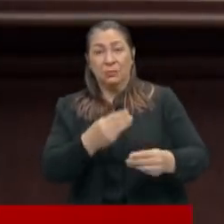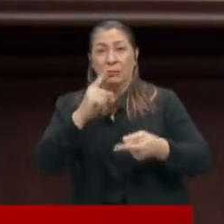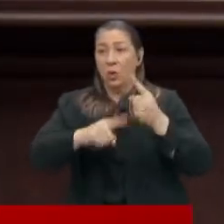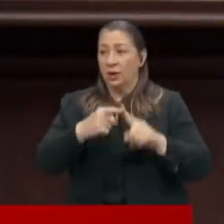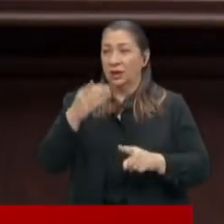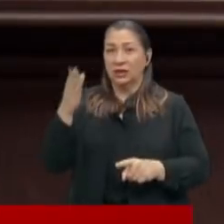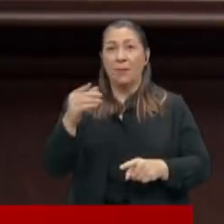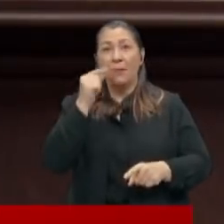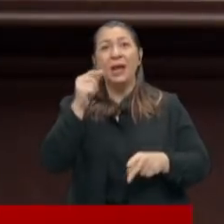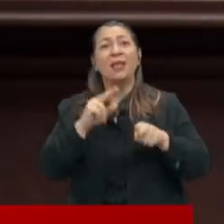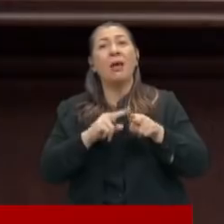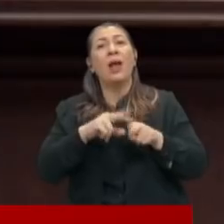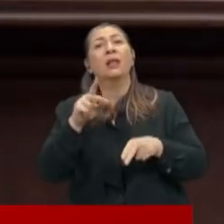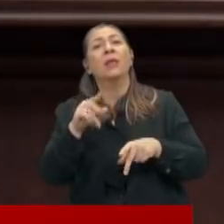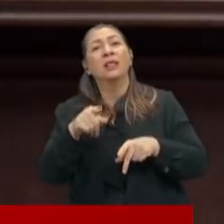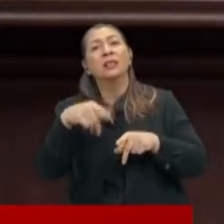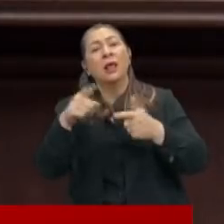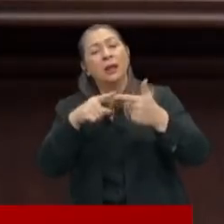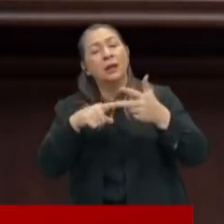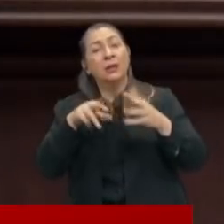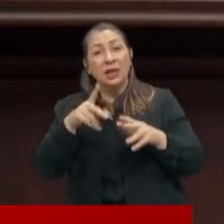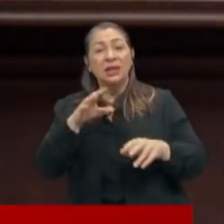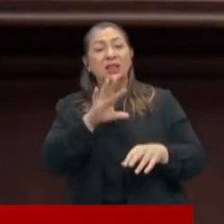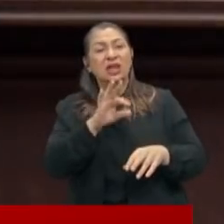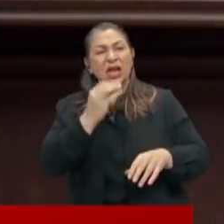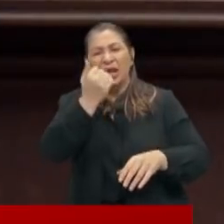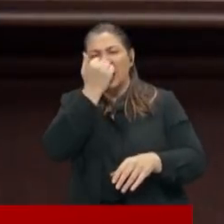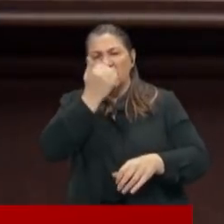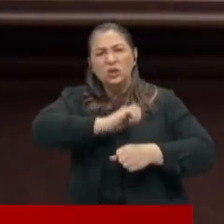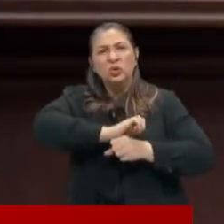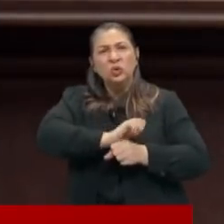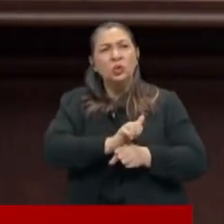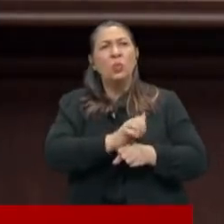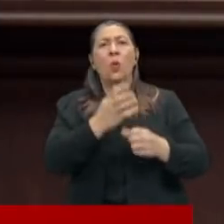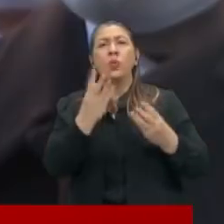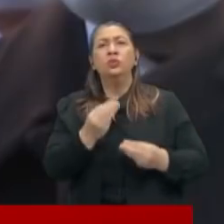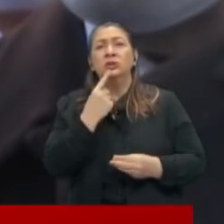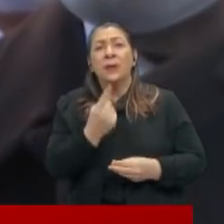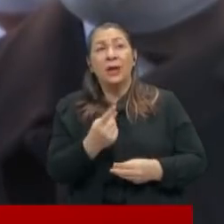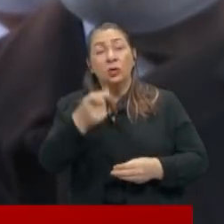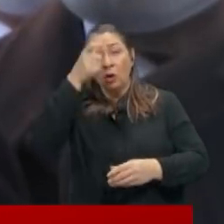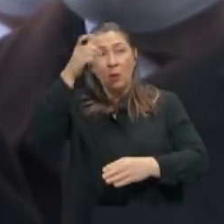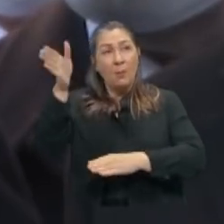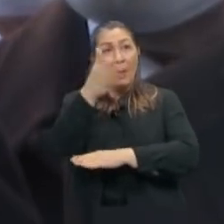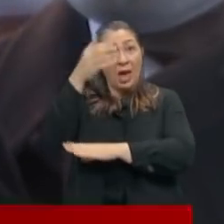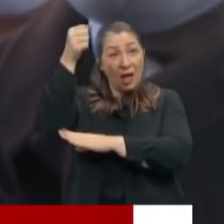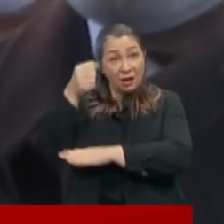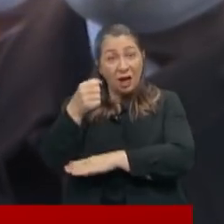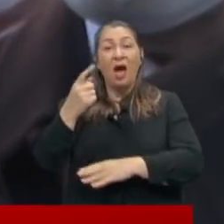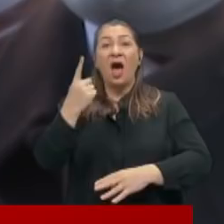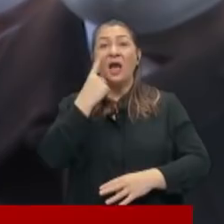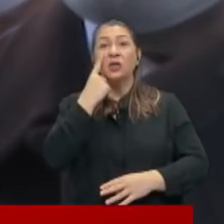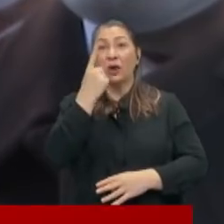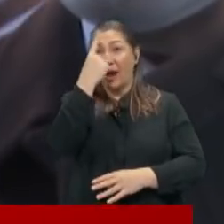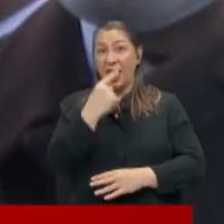siyasetçi Bay Kemal gibi. Diğerleri tercihini kandan ve zulümden yana kullanmış demektir. Türk bayrağını ve Atatürk